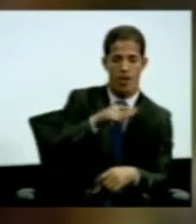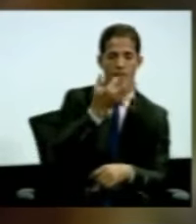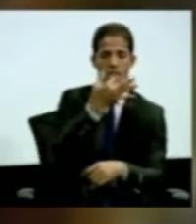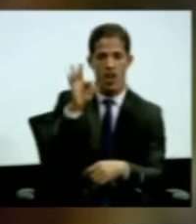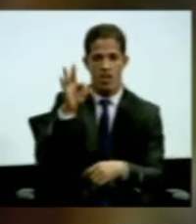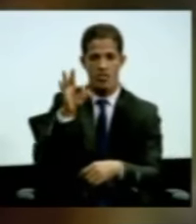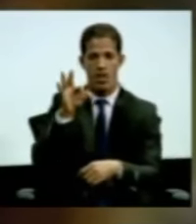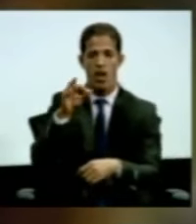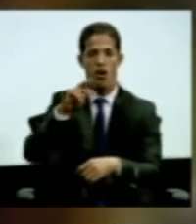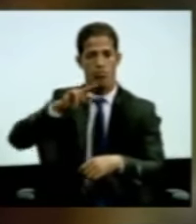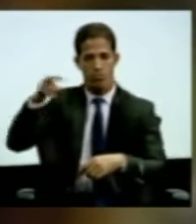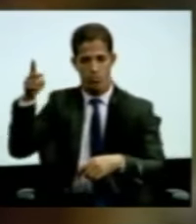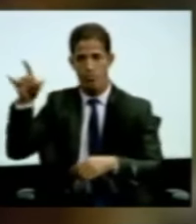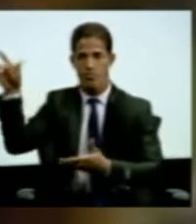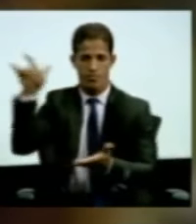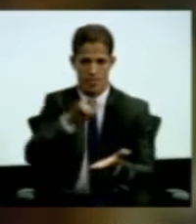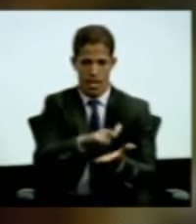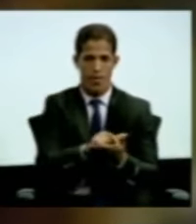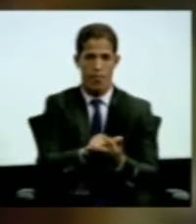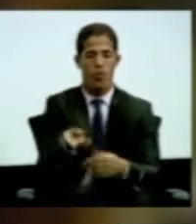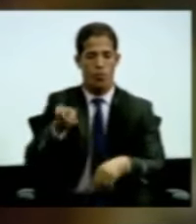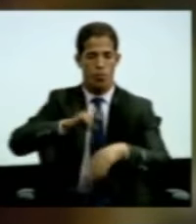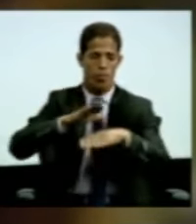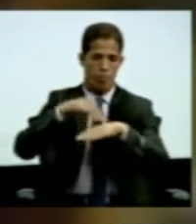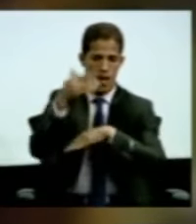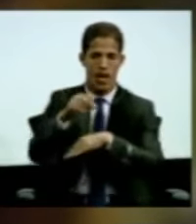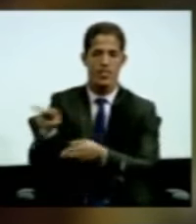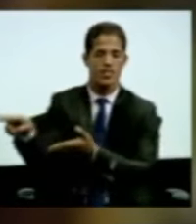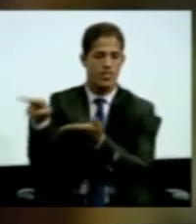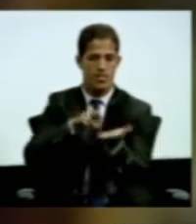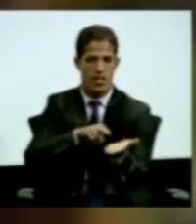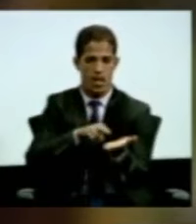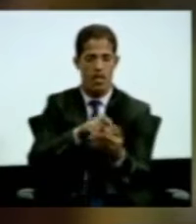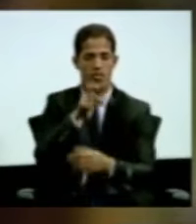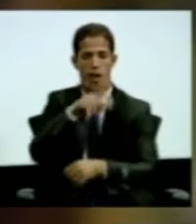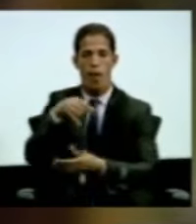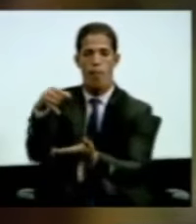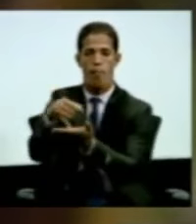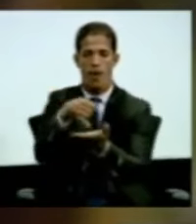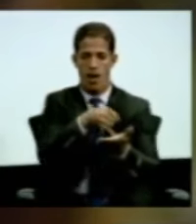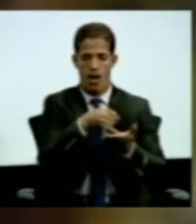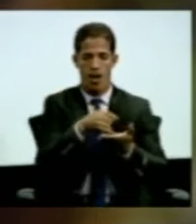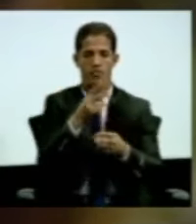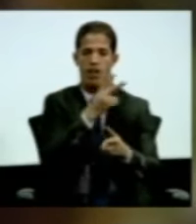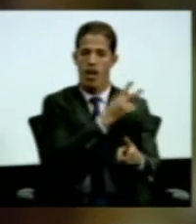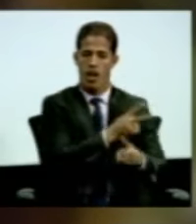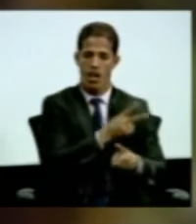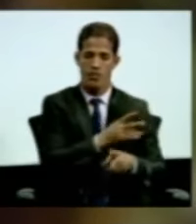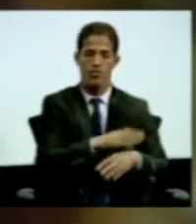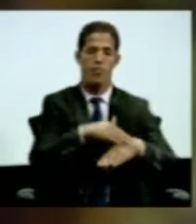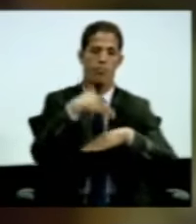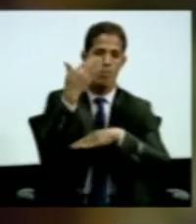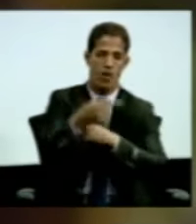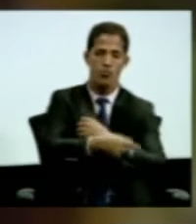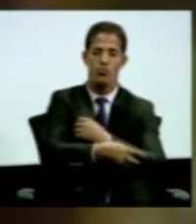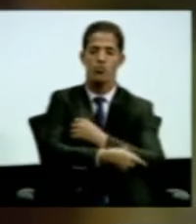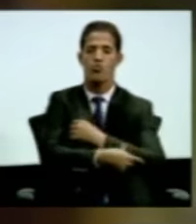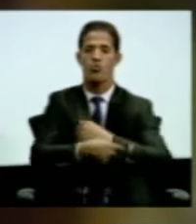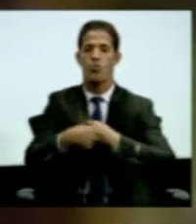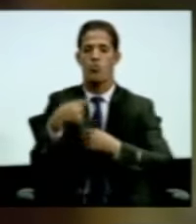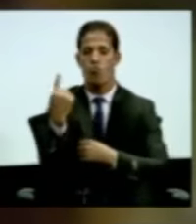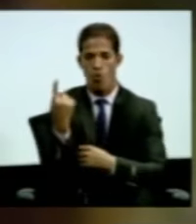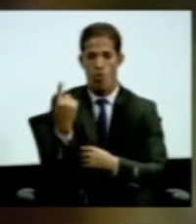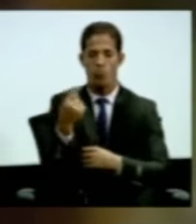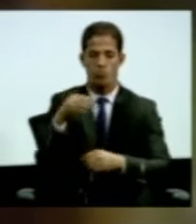تفشي فيها المرض وبعد زياره ميدانيه لاماكن الحزب وبعد اسبوع من حظر التجوال والتحسيس